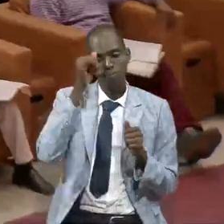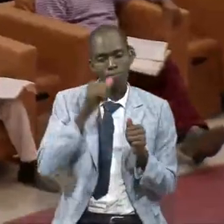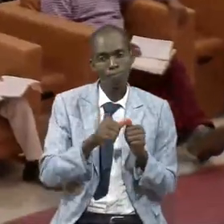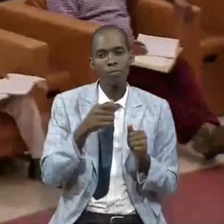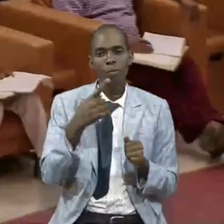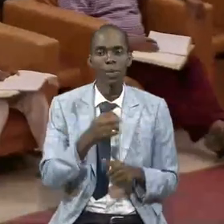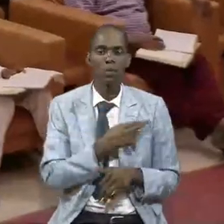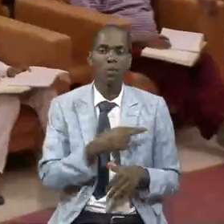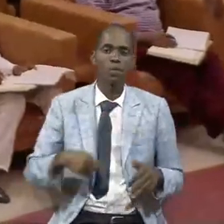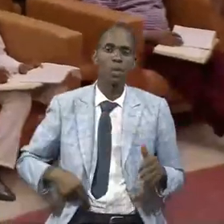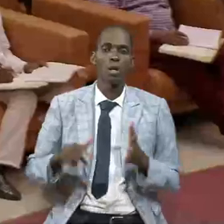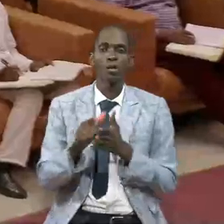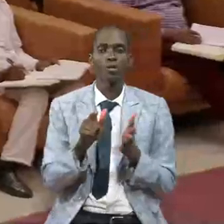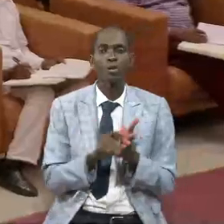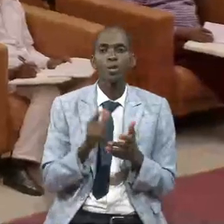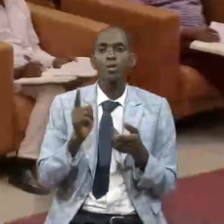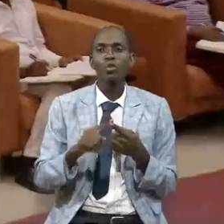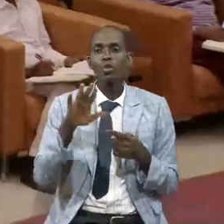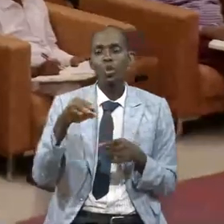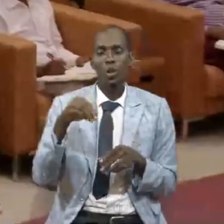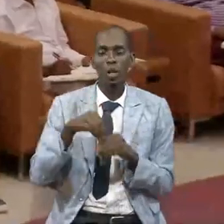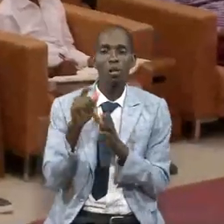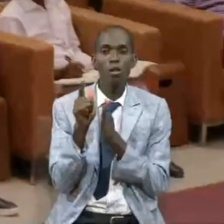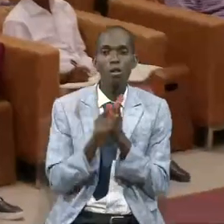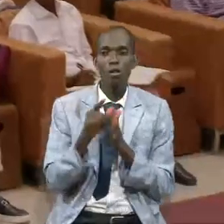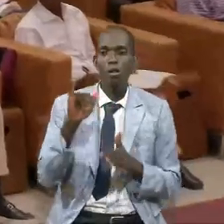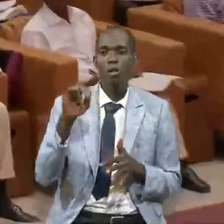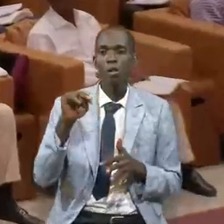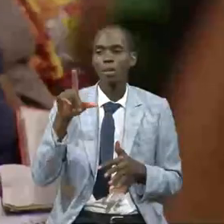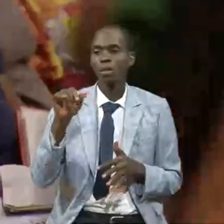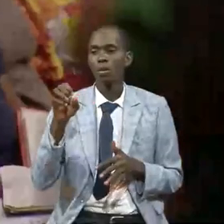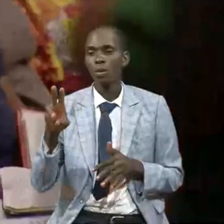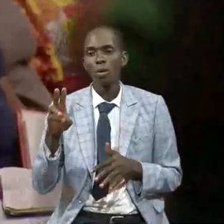parents, la loi royale. Avec la belle famille, la loi royale. Alors,